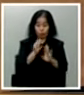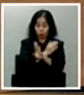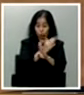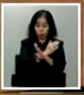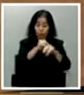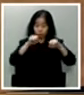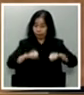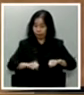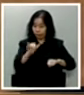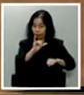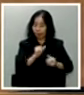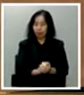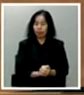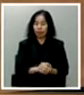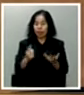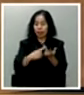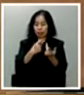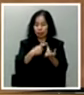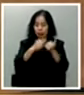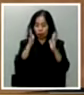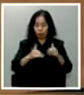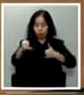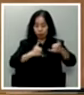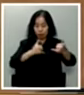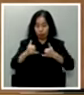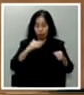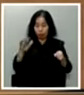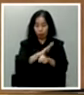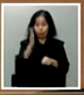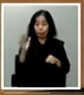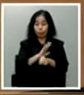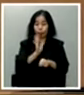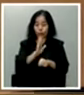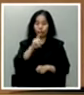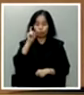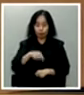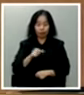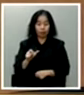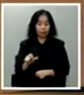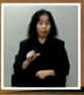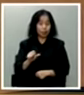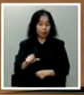ติขอตรวจสอบองค์ประชุมโดยการขอให้พวกเราได้แสดงตนนะครับ